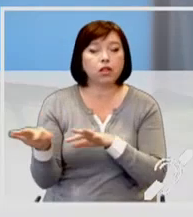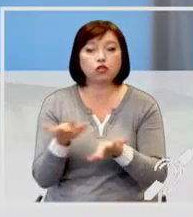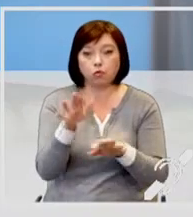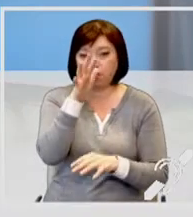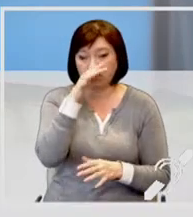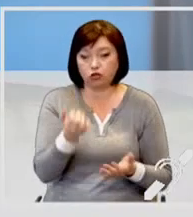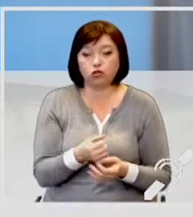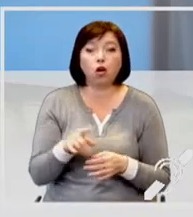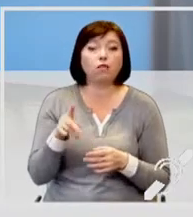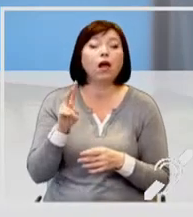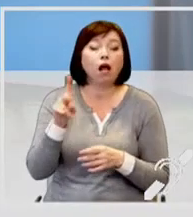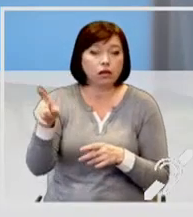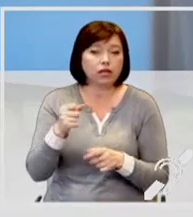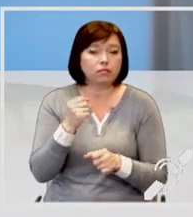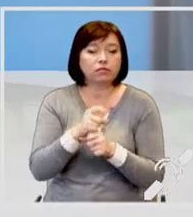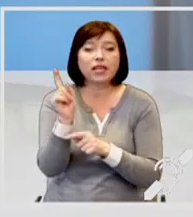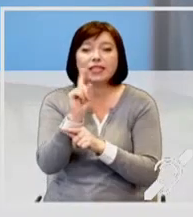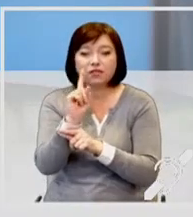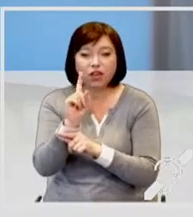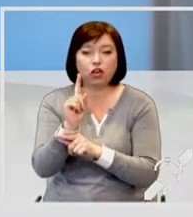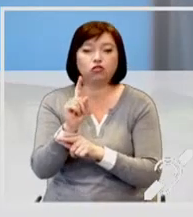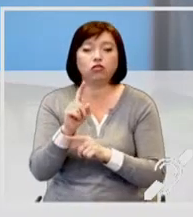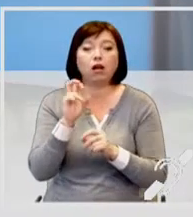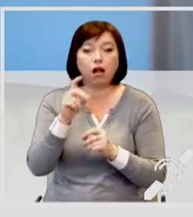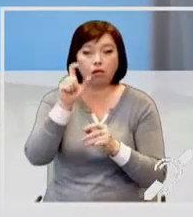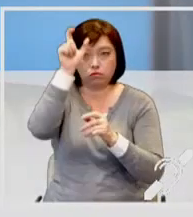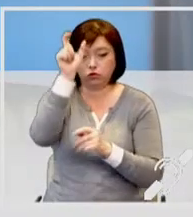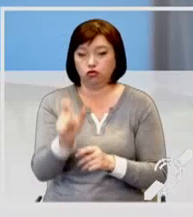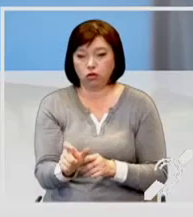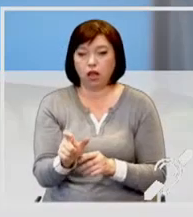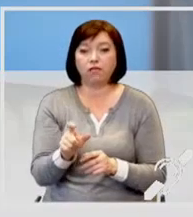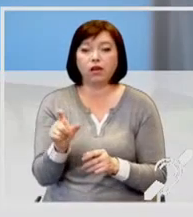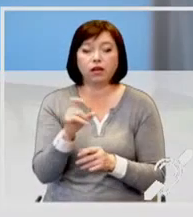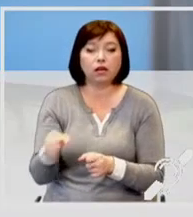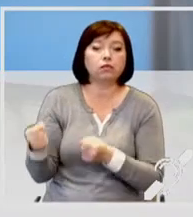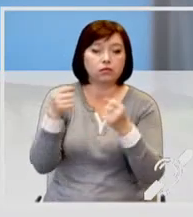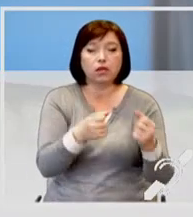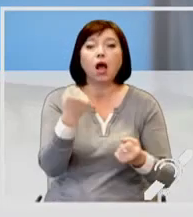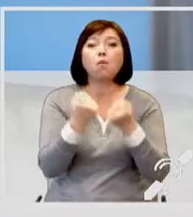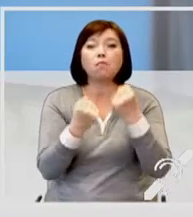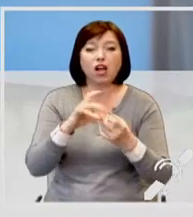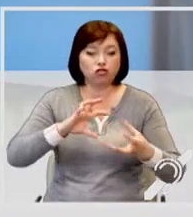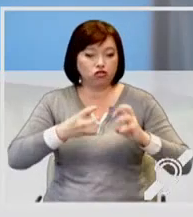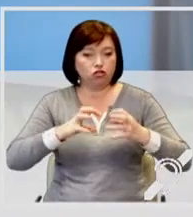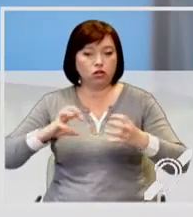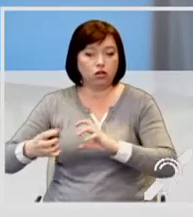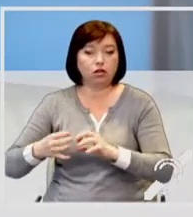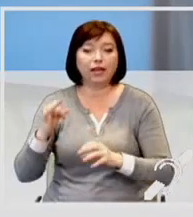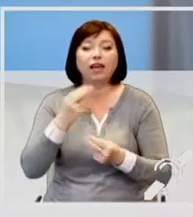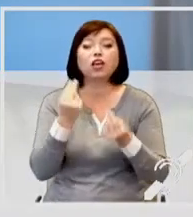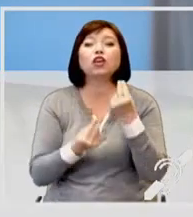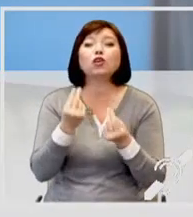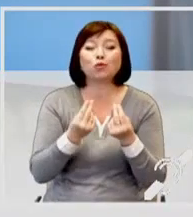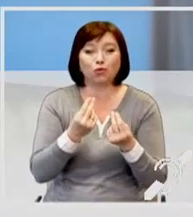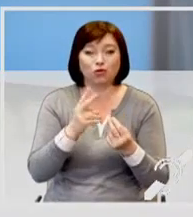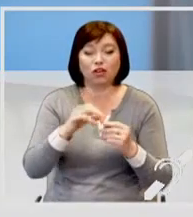Chișinău. Organizatorii au făcut din lumânări conturul unui pieton și au adus mașini avariate în accidente și jucării în